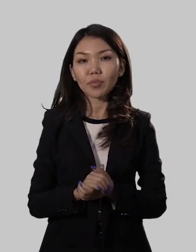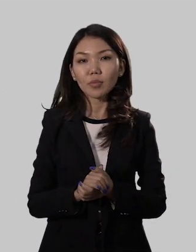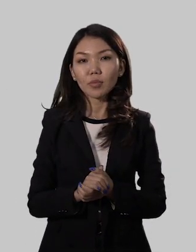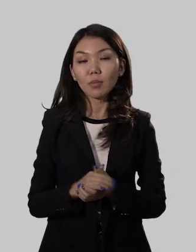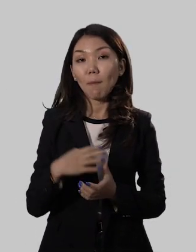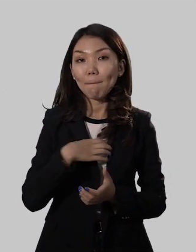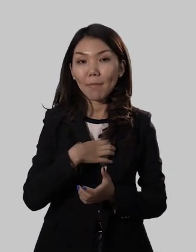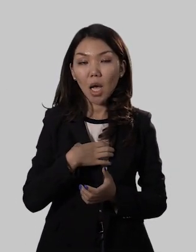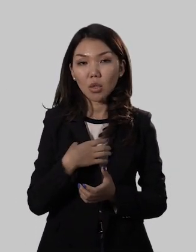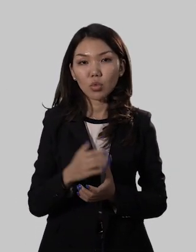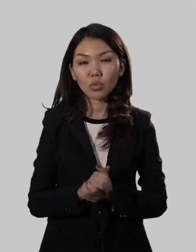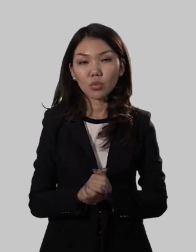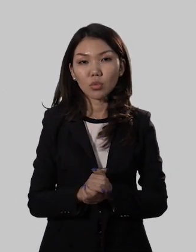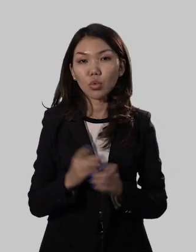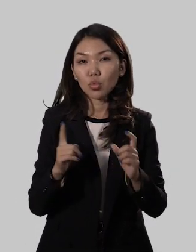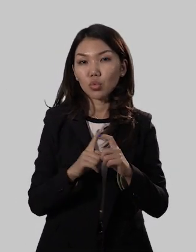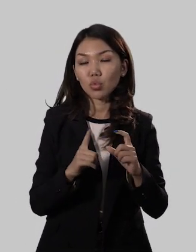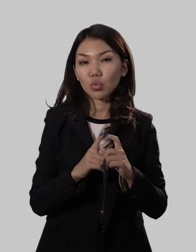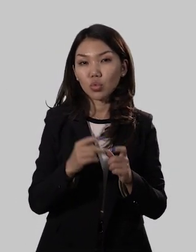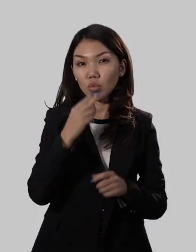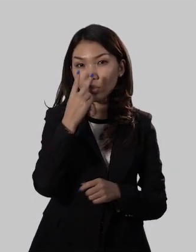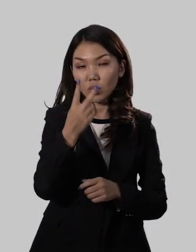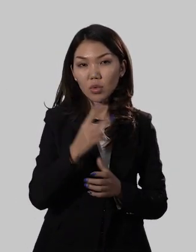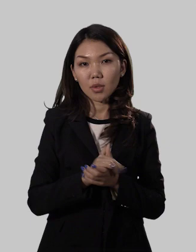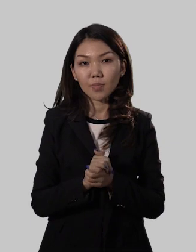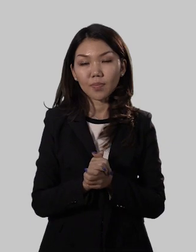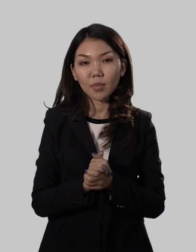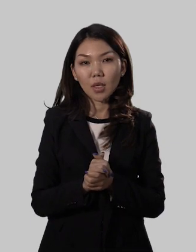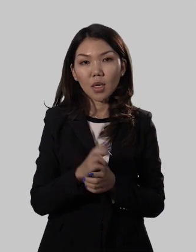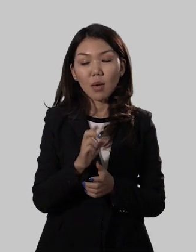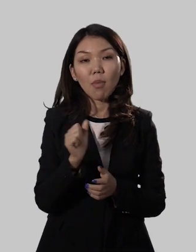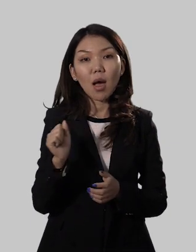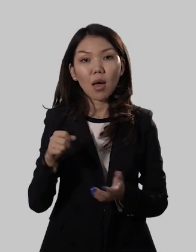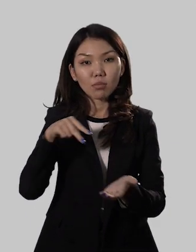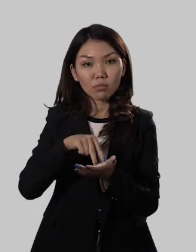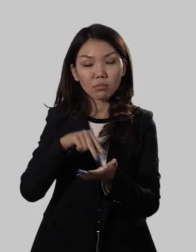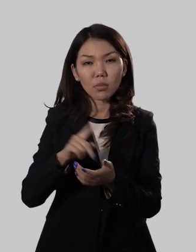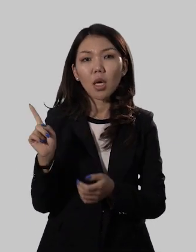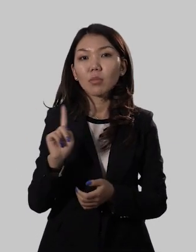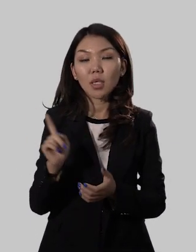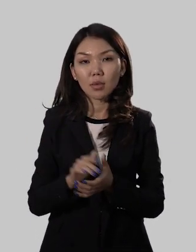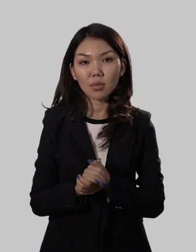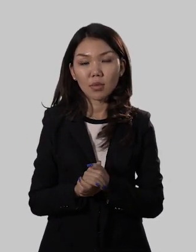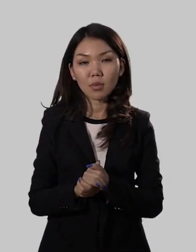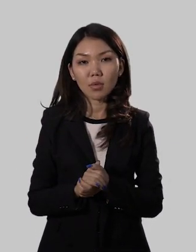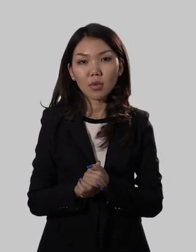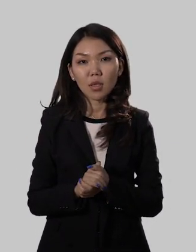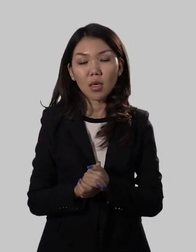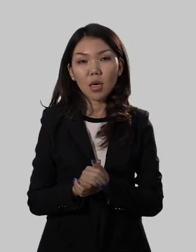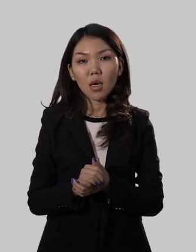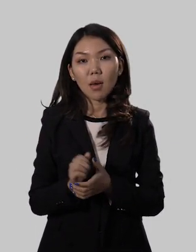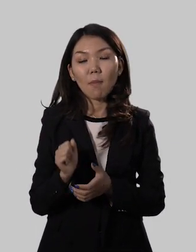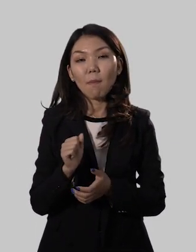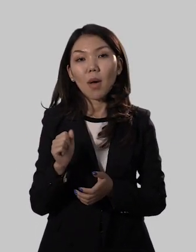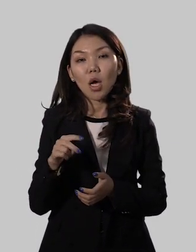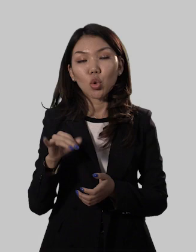Баалуулук. Сөздүн уңгусуна көңүл бургула. Ба. Эмне? Баалуу